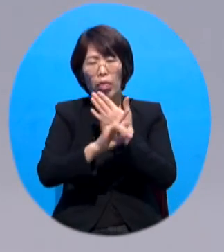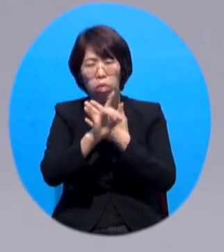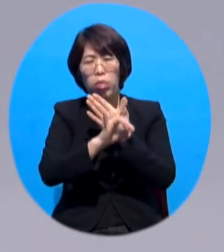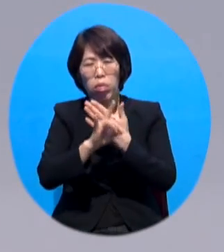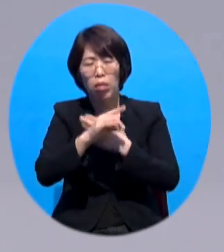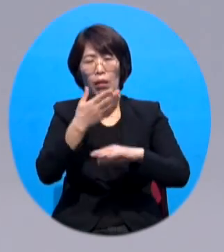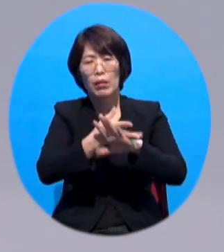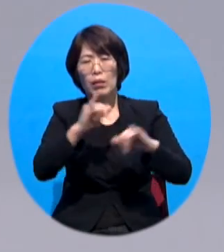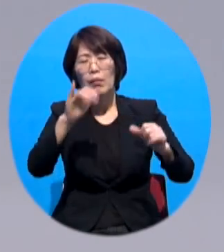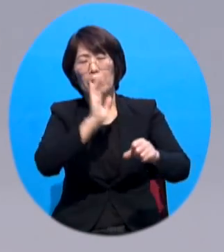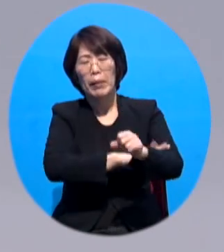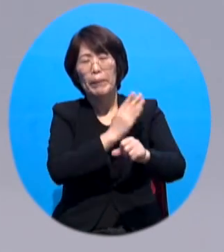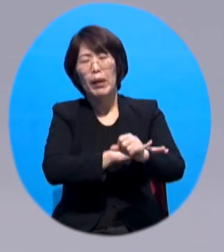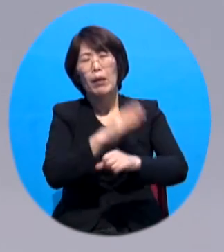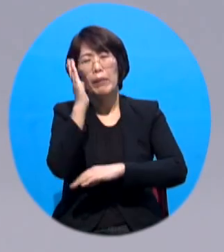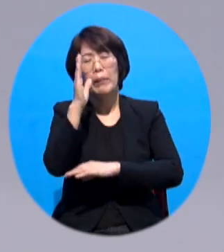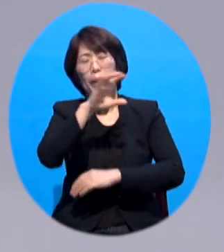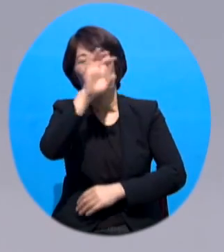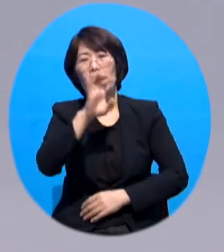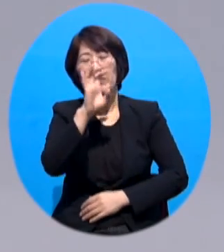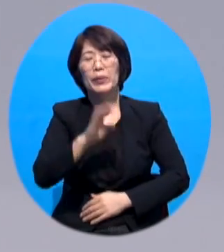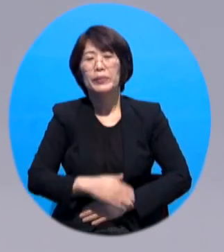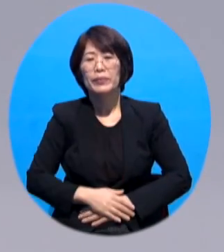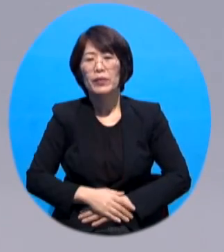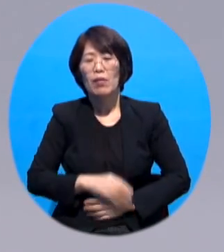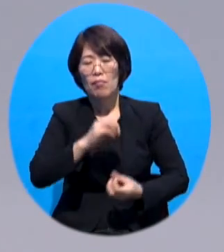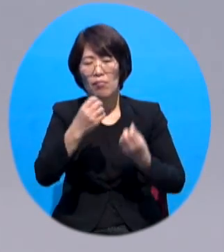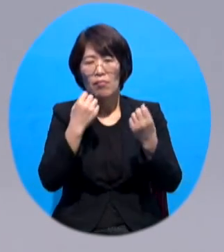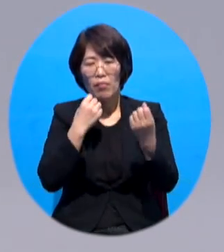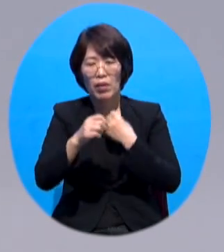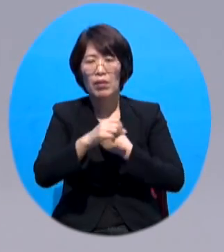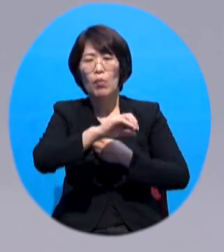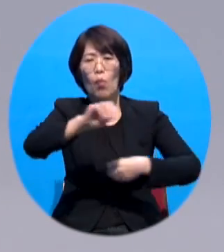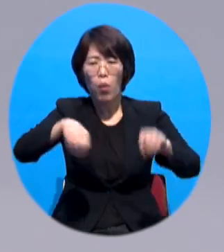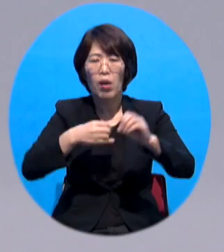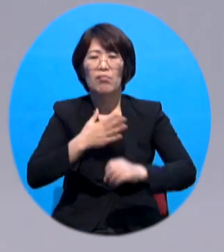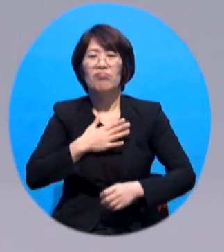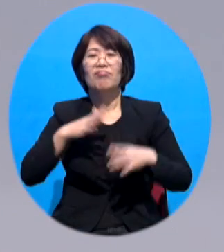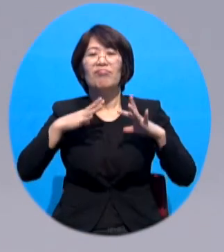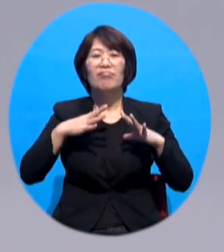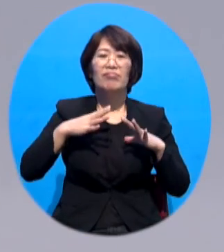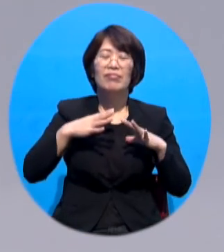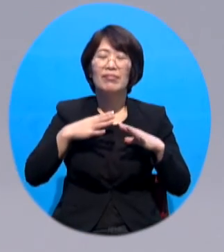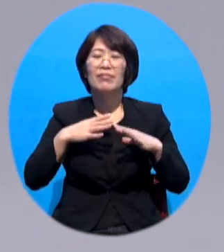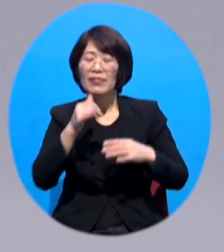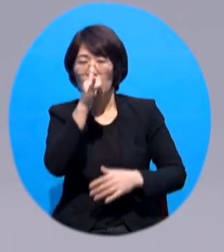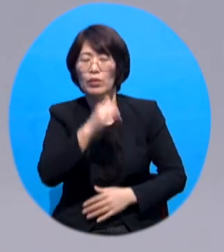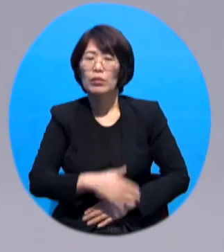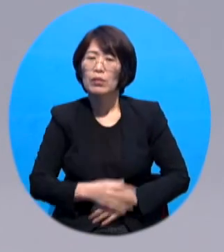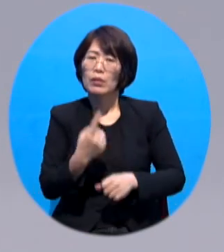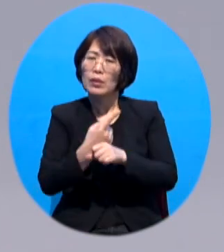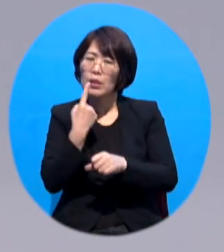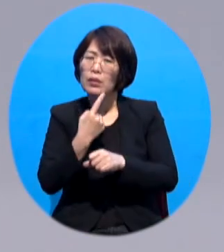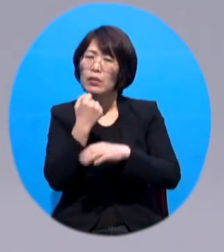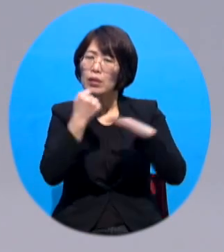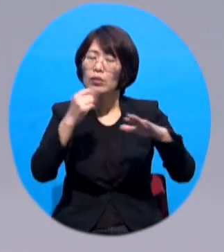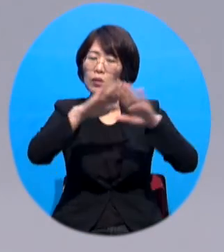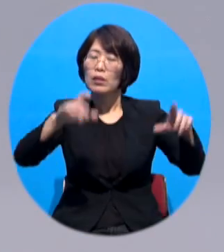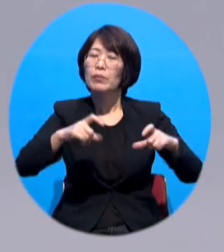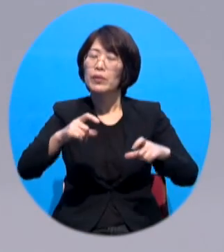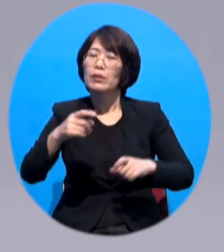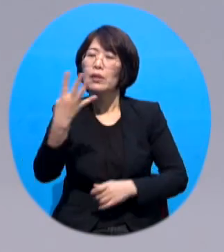나무 타서 일관하고 있습니다 오히려 온통 자기 자랑만 하고 있습니다 작년 기존 전남 도민